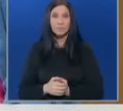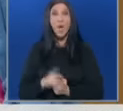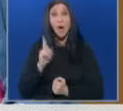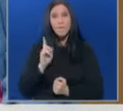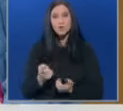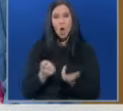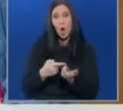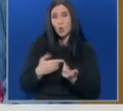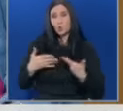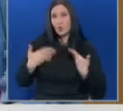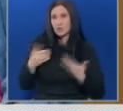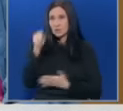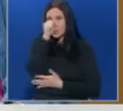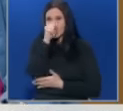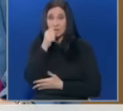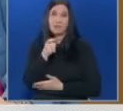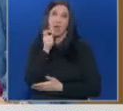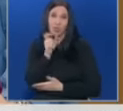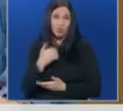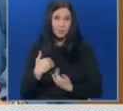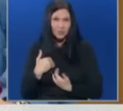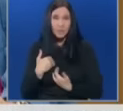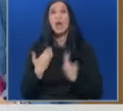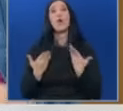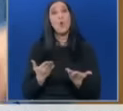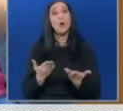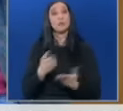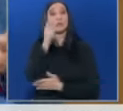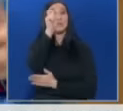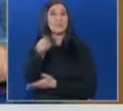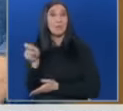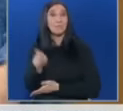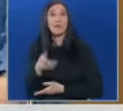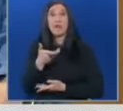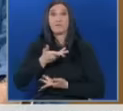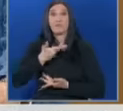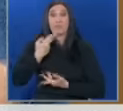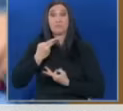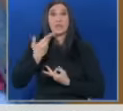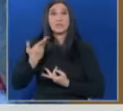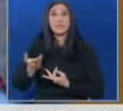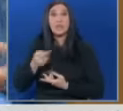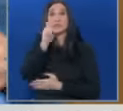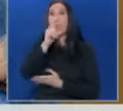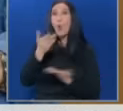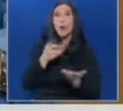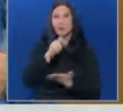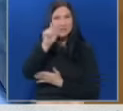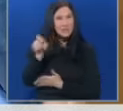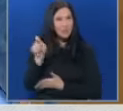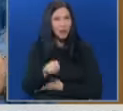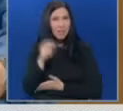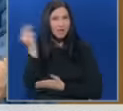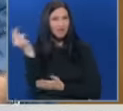Може колкото си искат да се сърдят на думите ми, но когато ти забраняват да се изразяваш, когато ти забраняват да твориш,